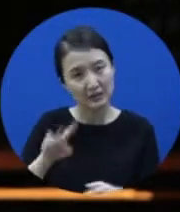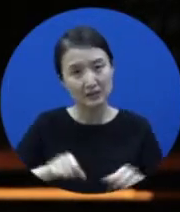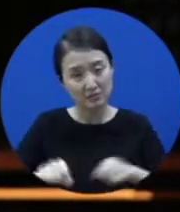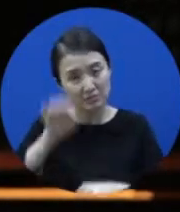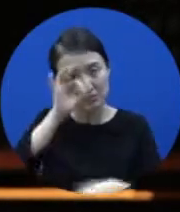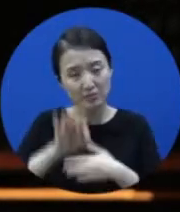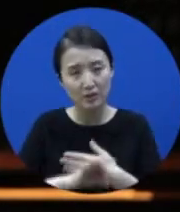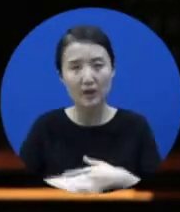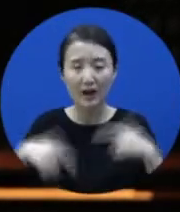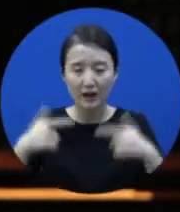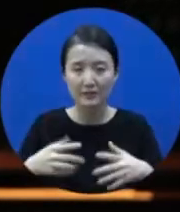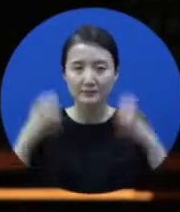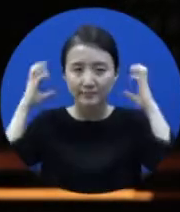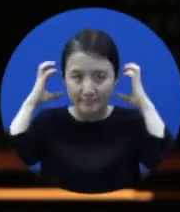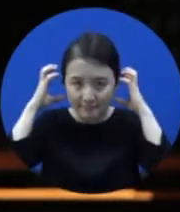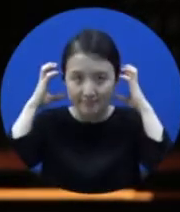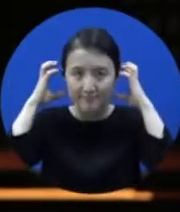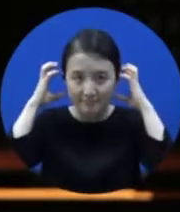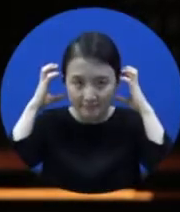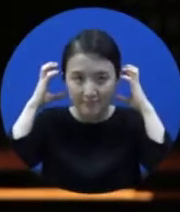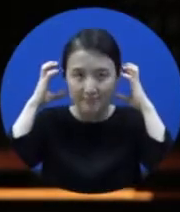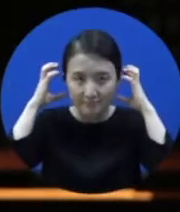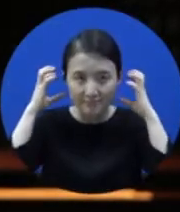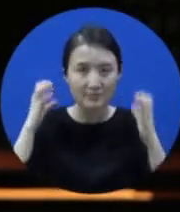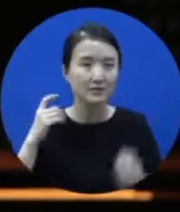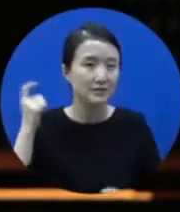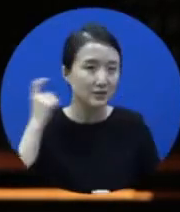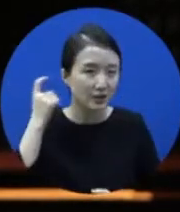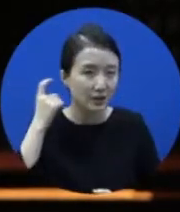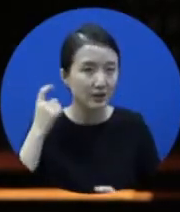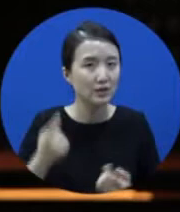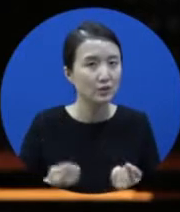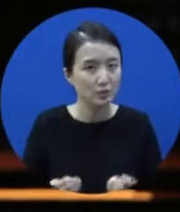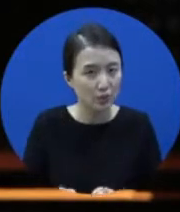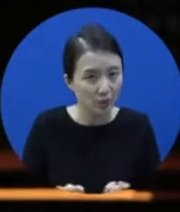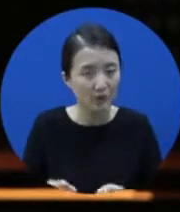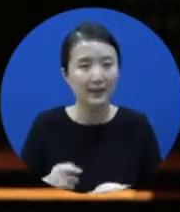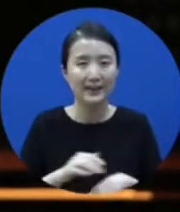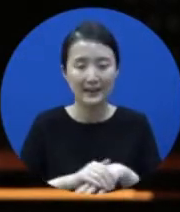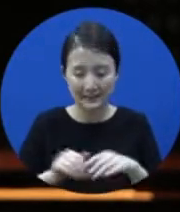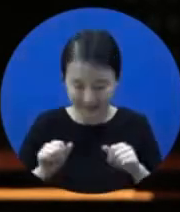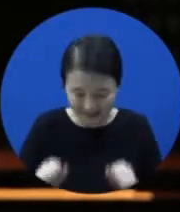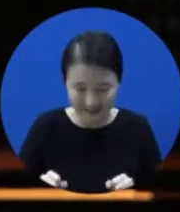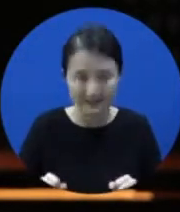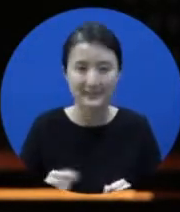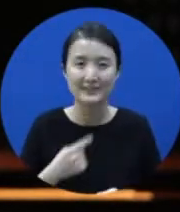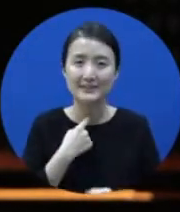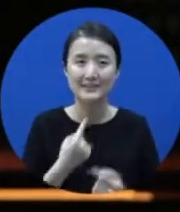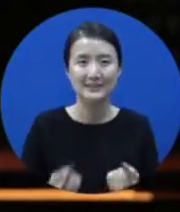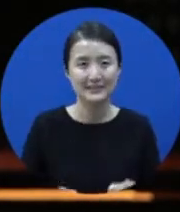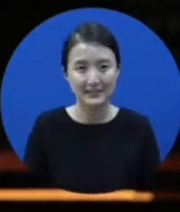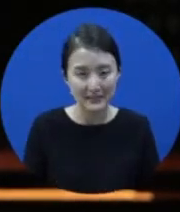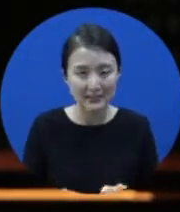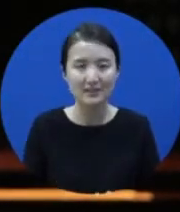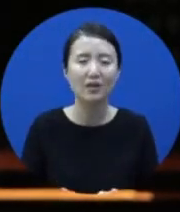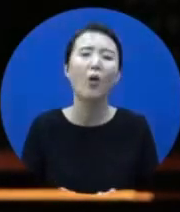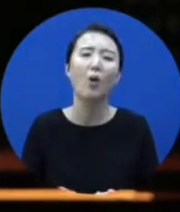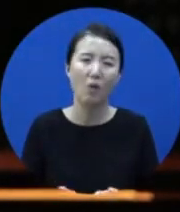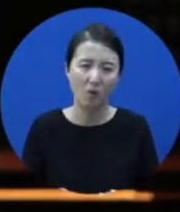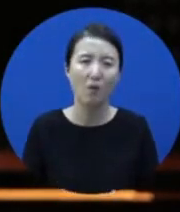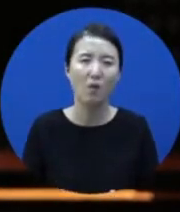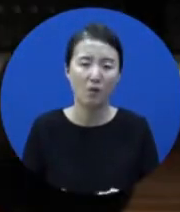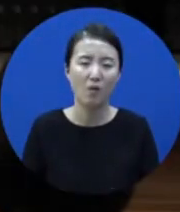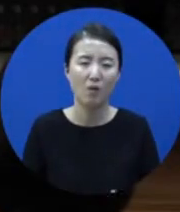체크를 합니다. 하나 둘 셋 넷. 네, 이 정도로 할까요? 안녕하세요. 네, 안녕하세요. 정보용입니다. 이렇게 하면서 톤을 맞춘다는